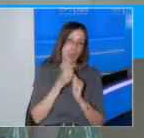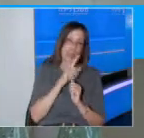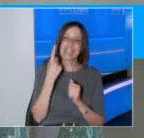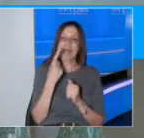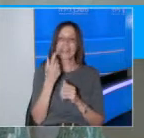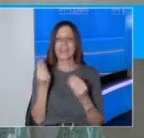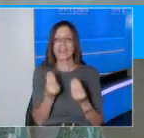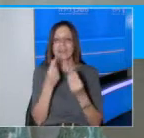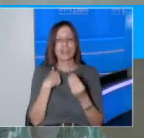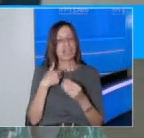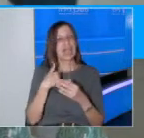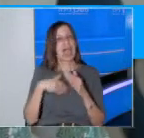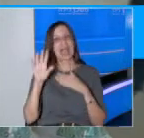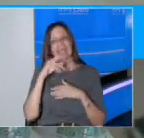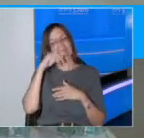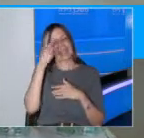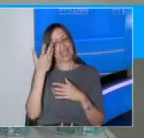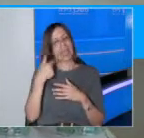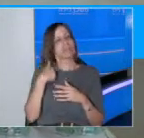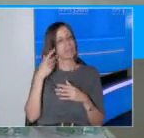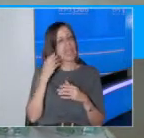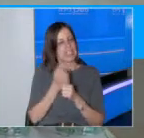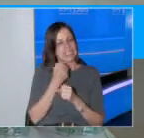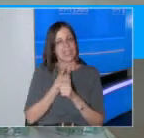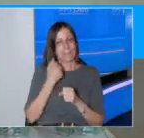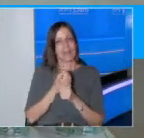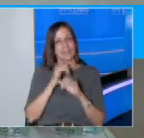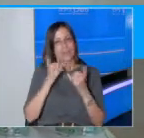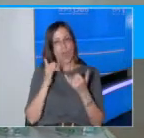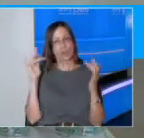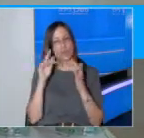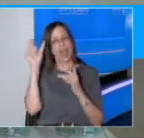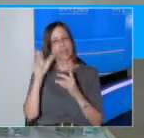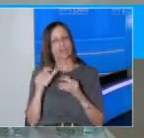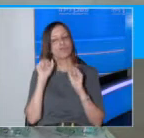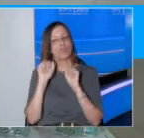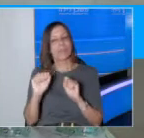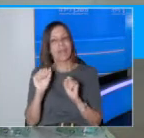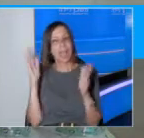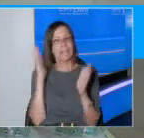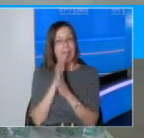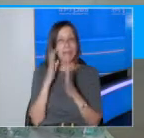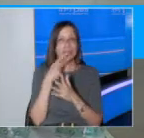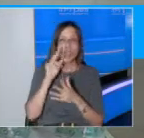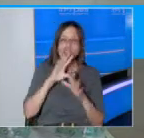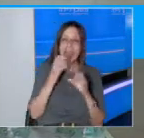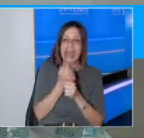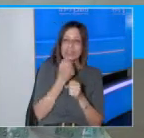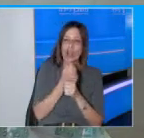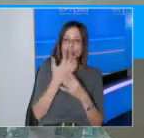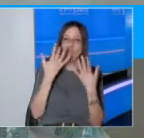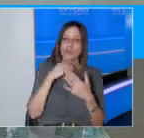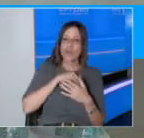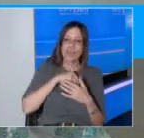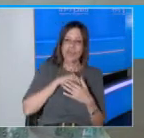אחד הקטעים שאני הכי גאה בהם, אני חושב שעשיתי ופעלתי נכון מול אדם שהוא תומך במחבלים. ואם יש לי על מה לעשות חשבון אפס, זה רק